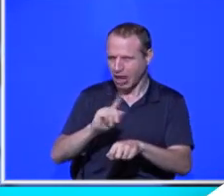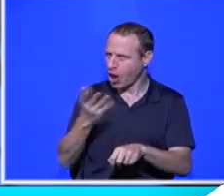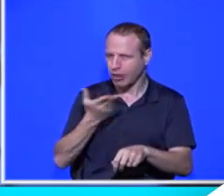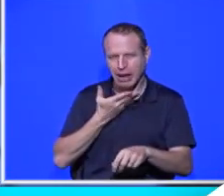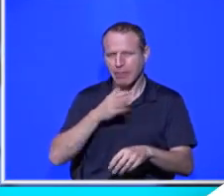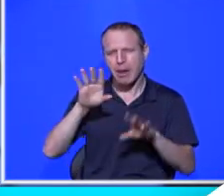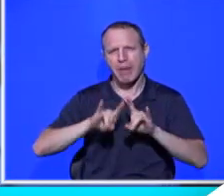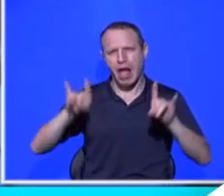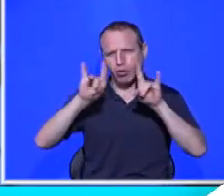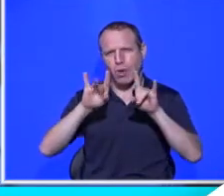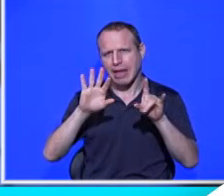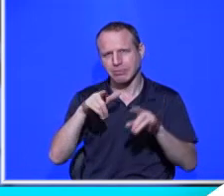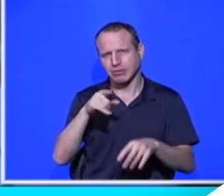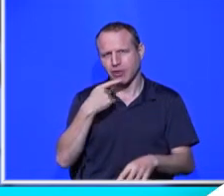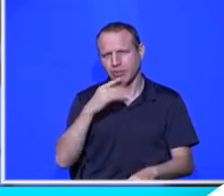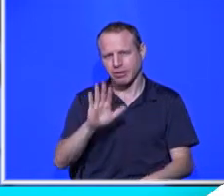נקבל בחנוכה, אם זה אומר ככה.